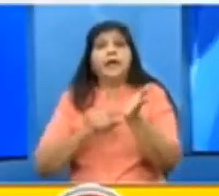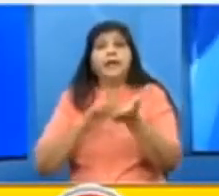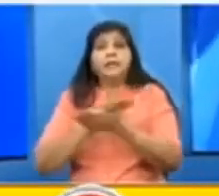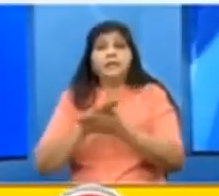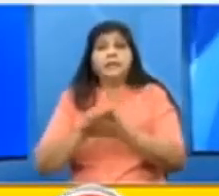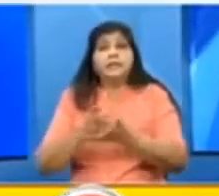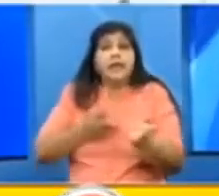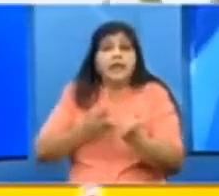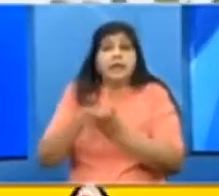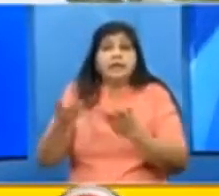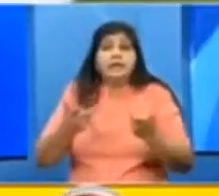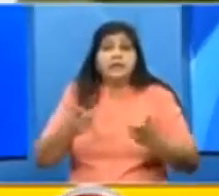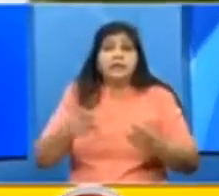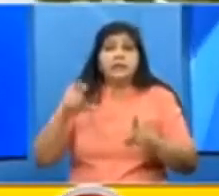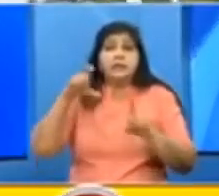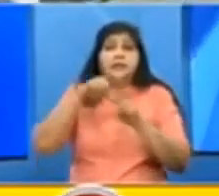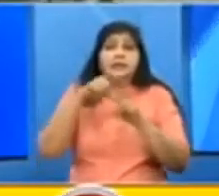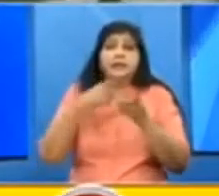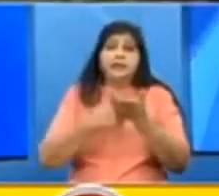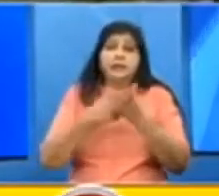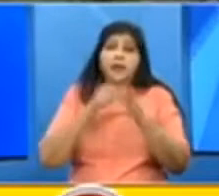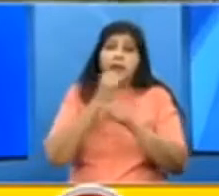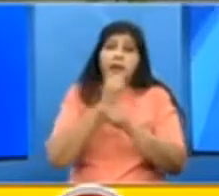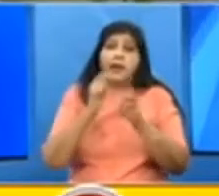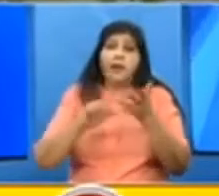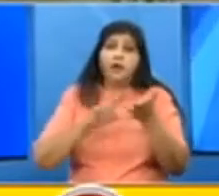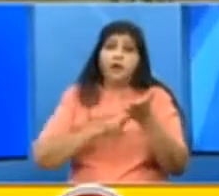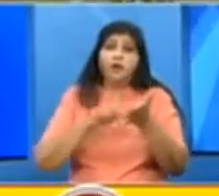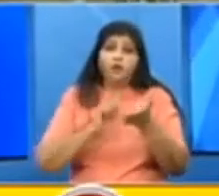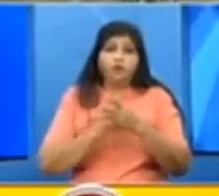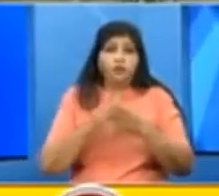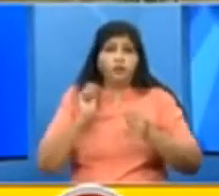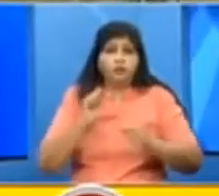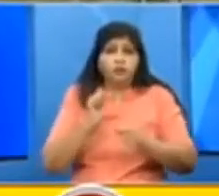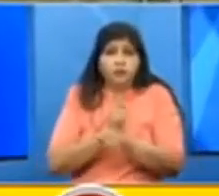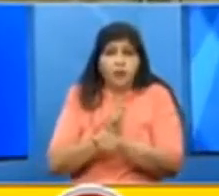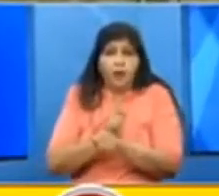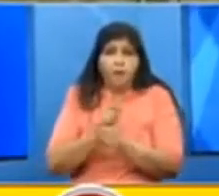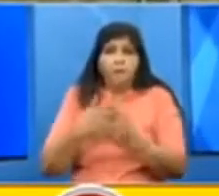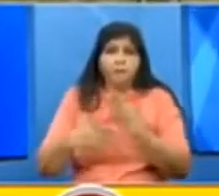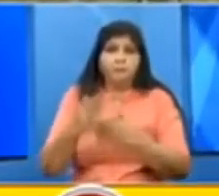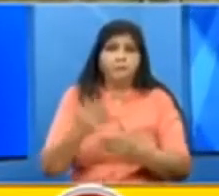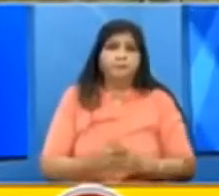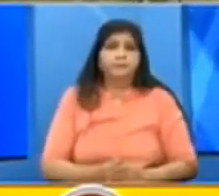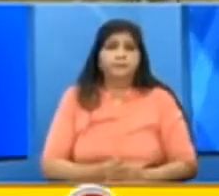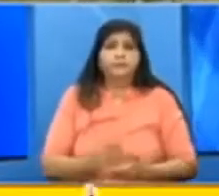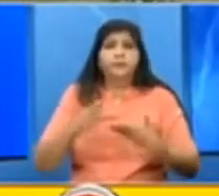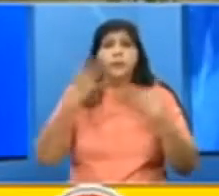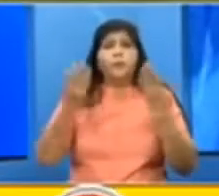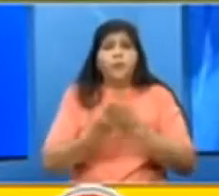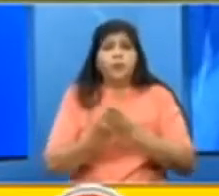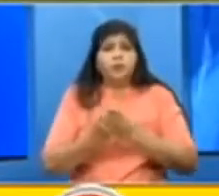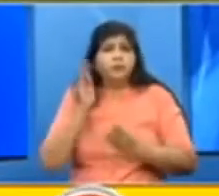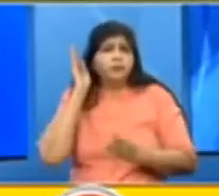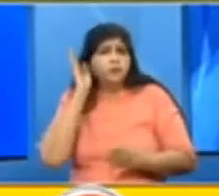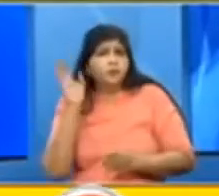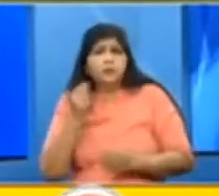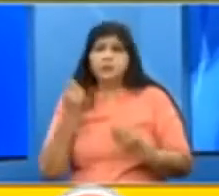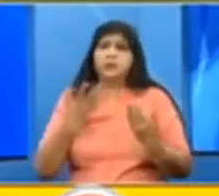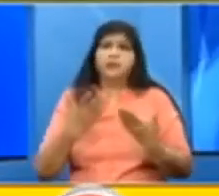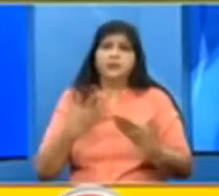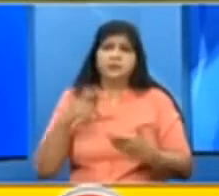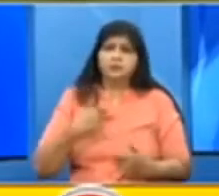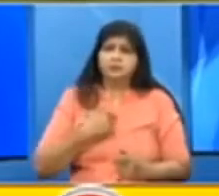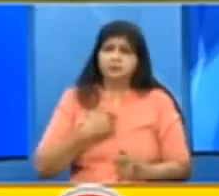किसान ड्रैगन फ्रूट्स की खेती के लिए सराहनीय प्रयास कर रहे हैं। बहुत से लोग जब सुनते हैं तो